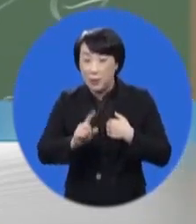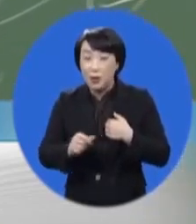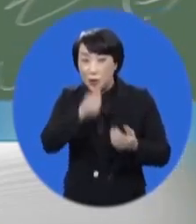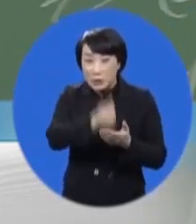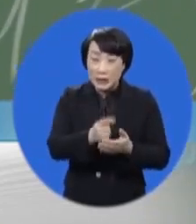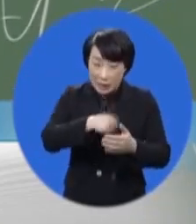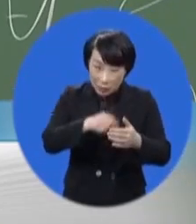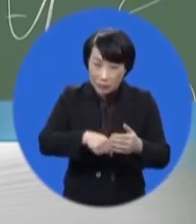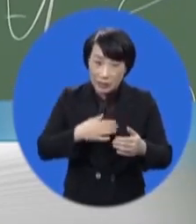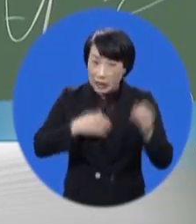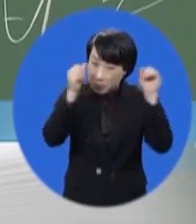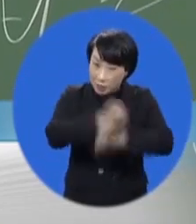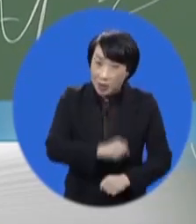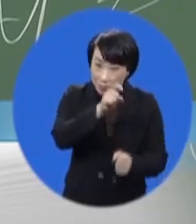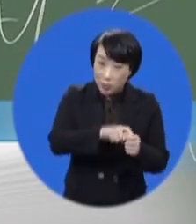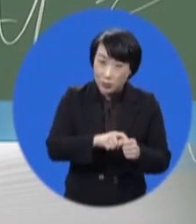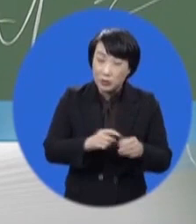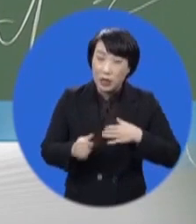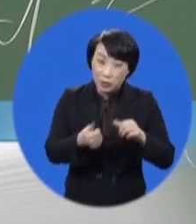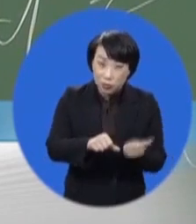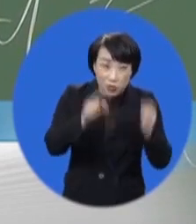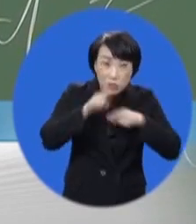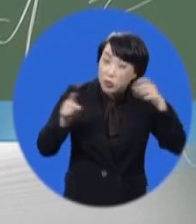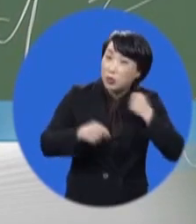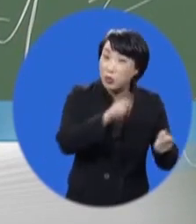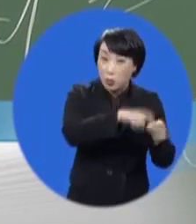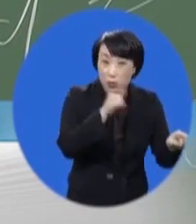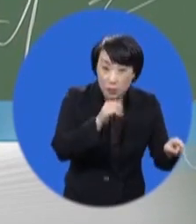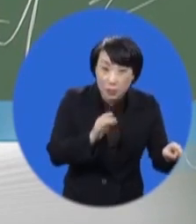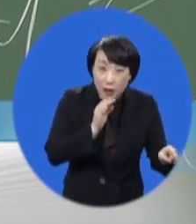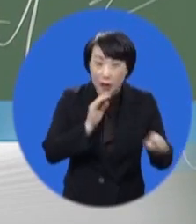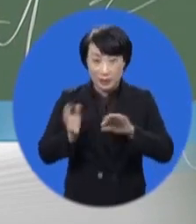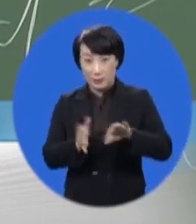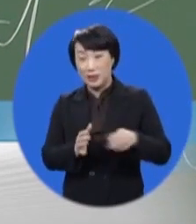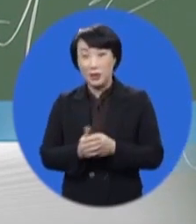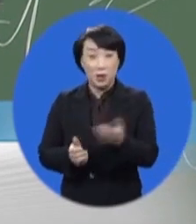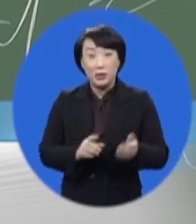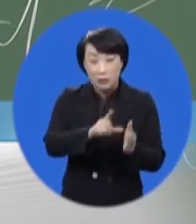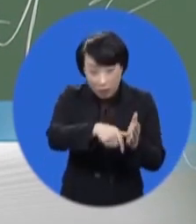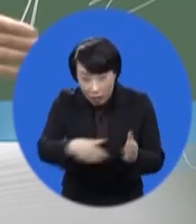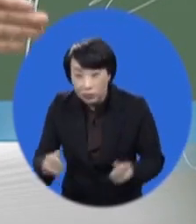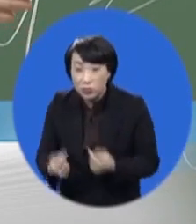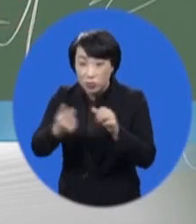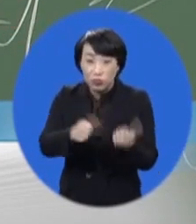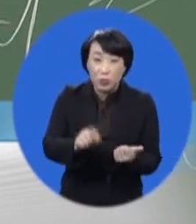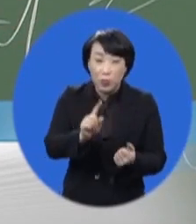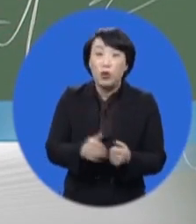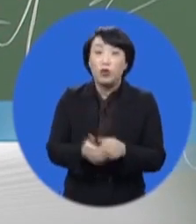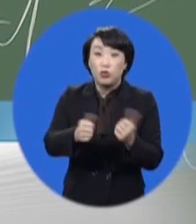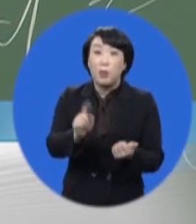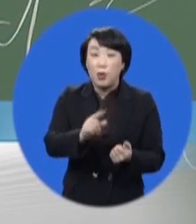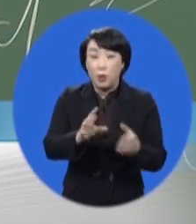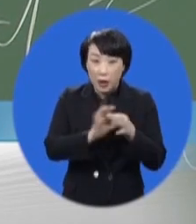죄 아래서 멸망시켜 죽여서 지옥 보내려고 하지만 자 자연스럽게 죽든 어떻게 죽든